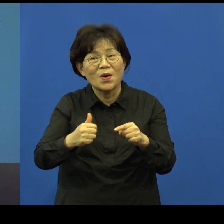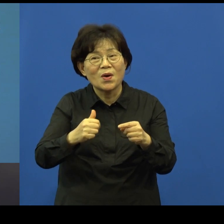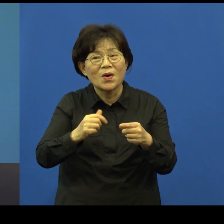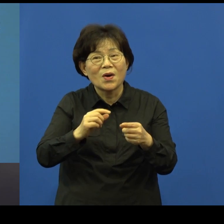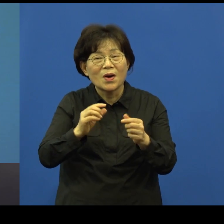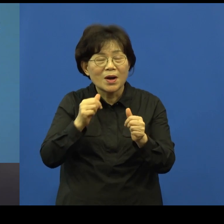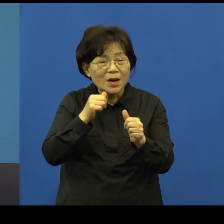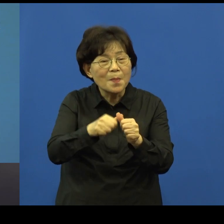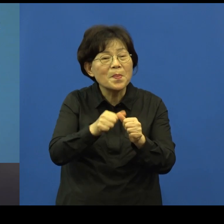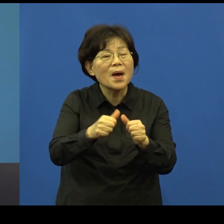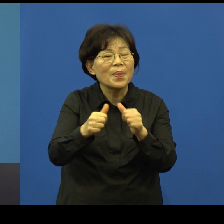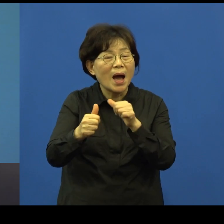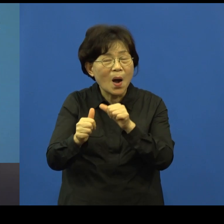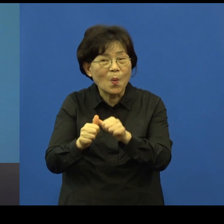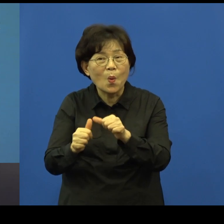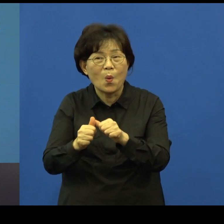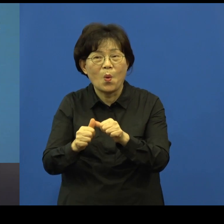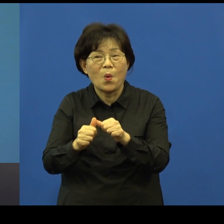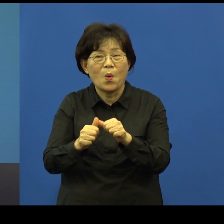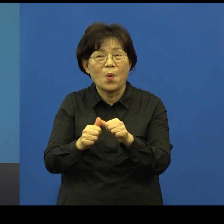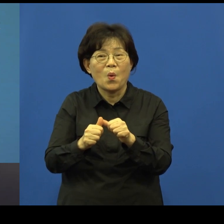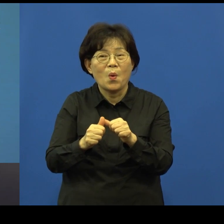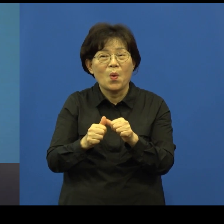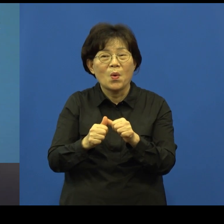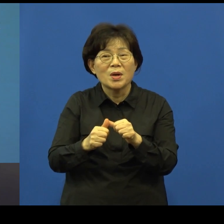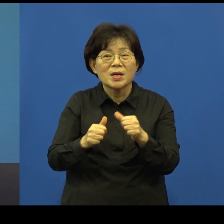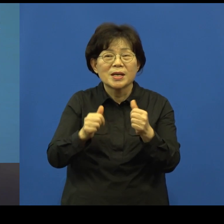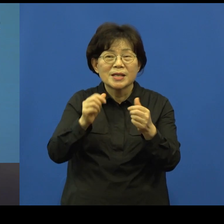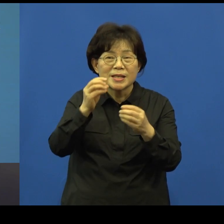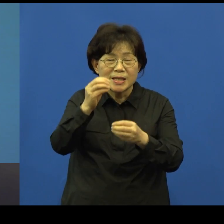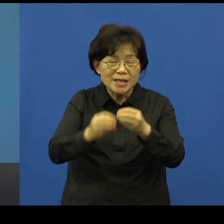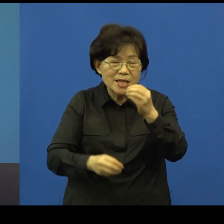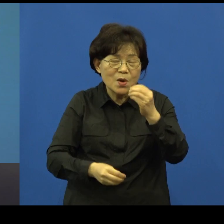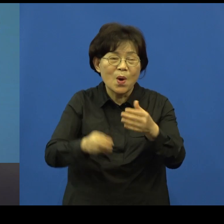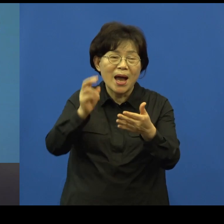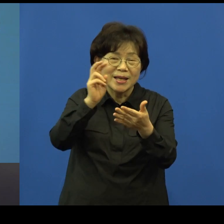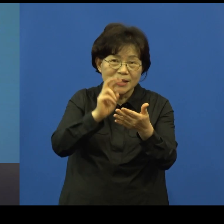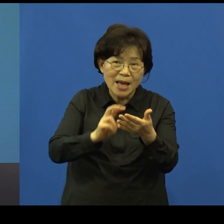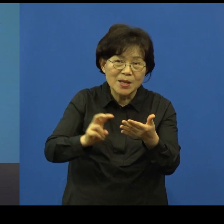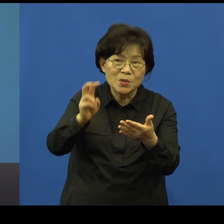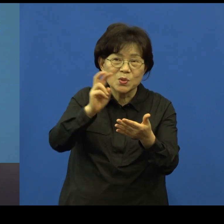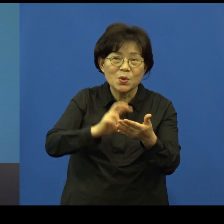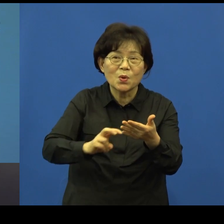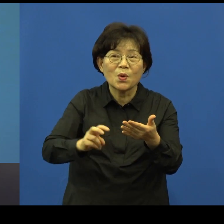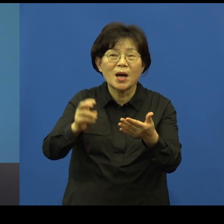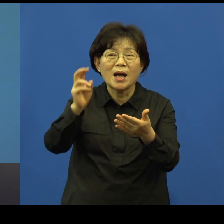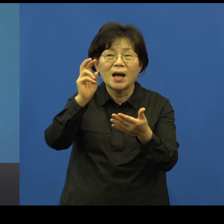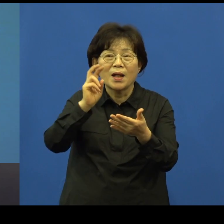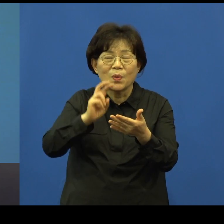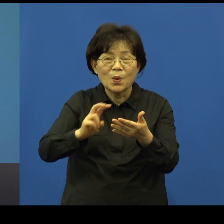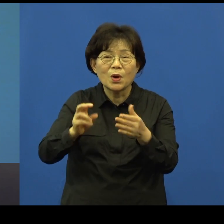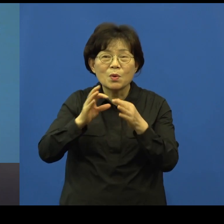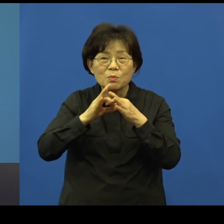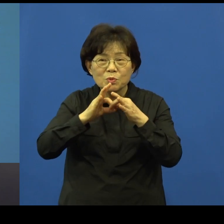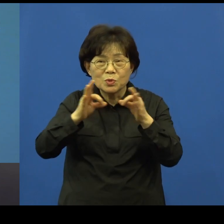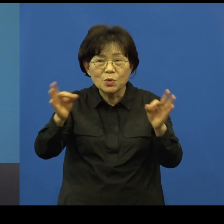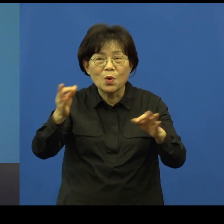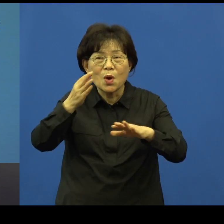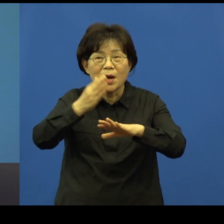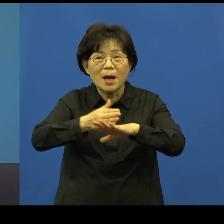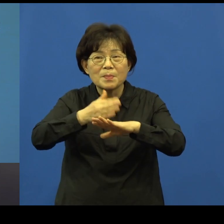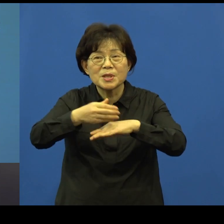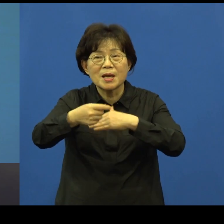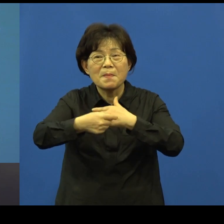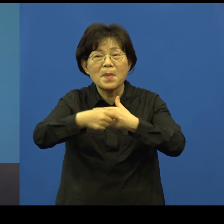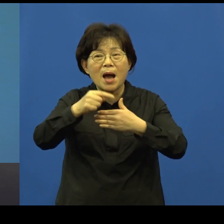피차 권면하고, 또 뭐가 막 나와요? 시가 나오고 찬송이 나오고 신령한 노래를 부르고 감사하는